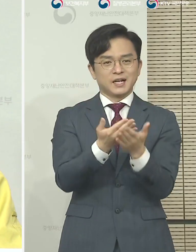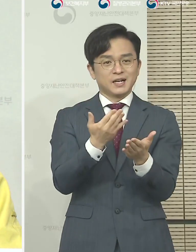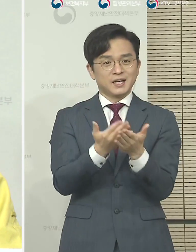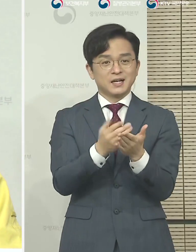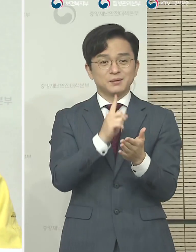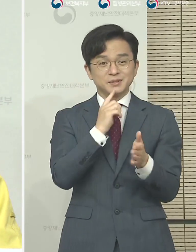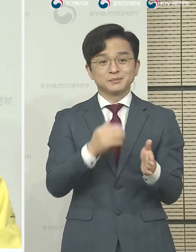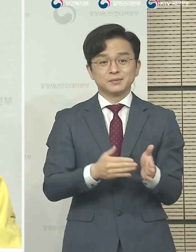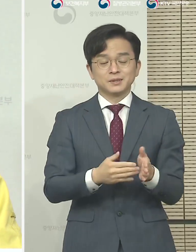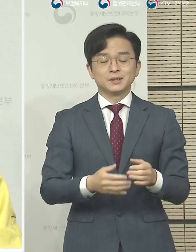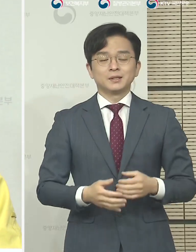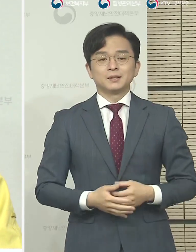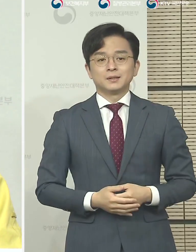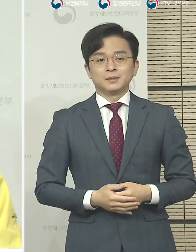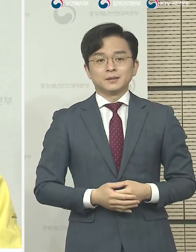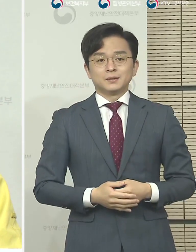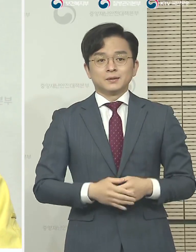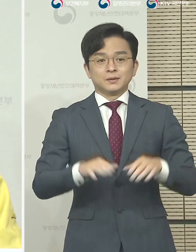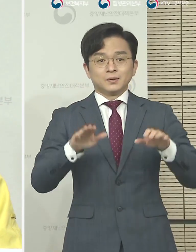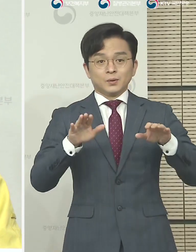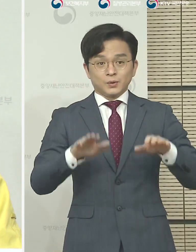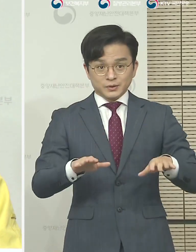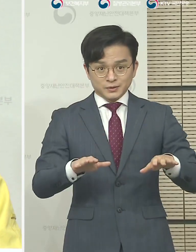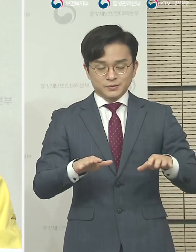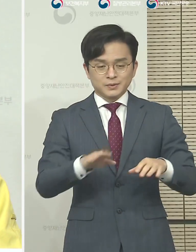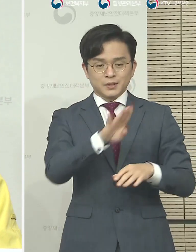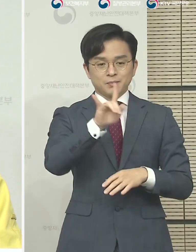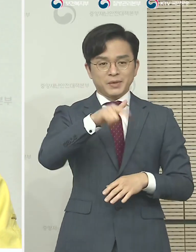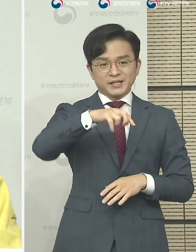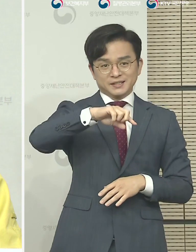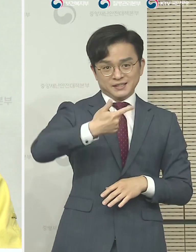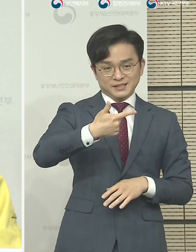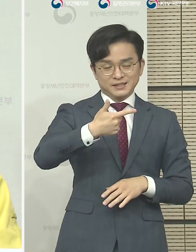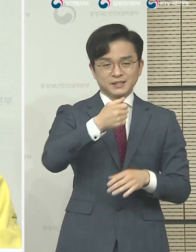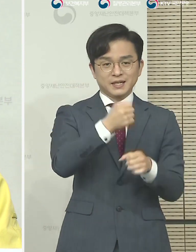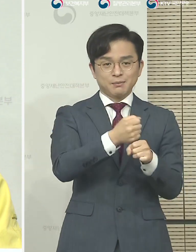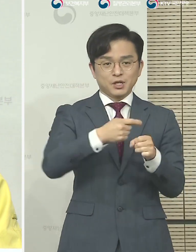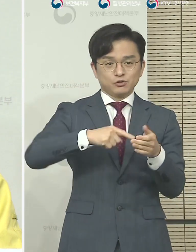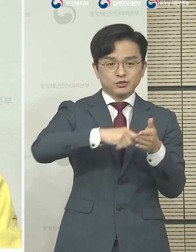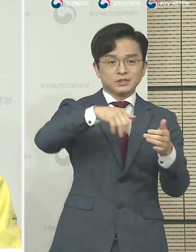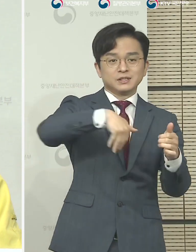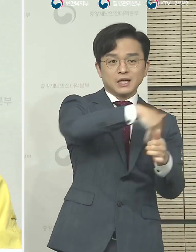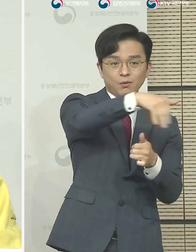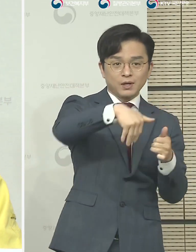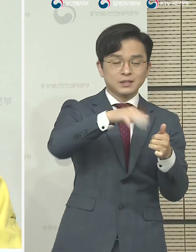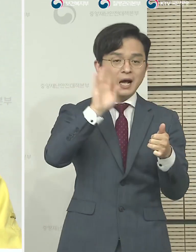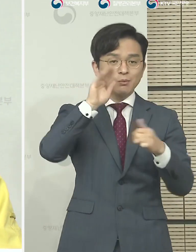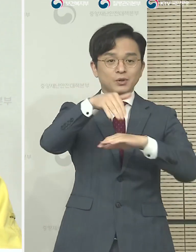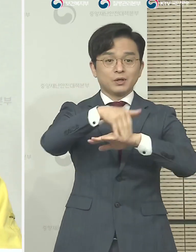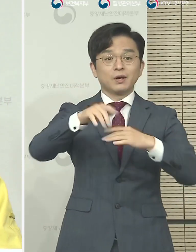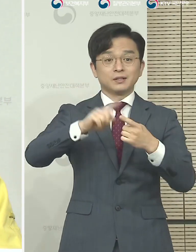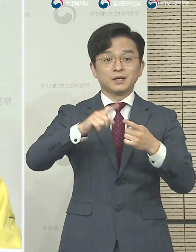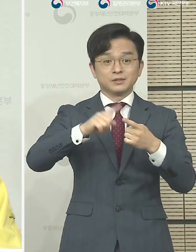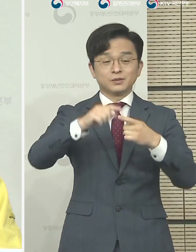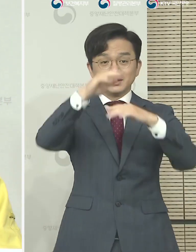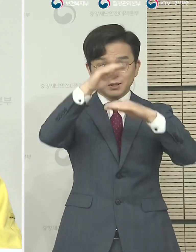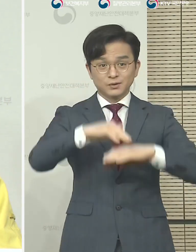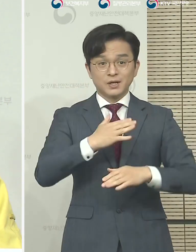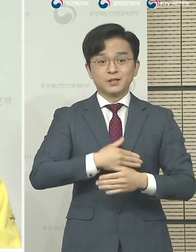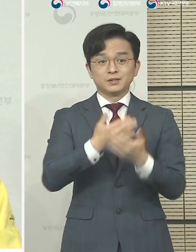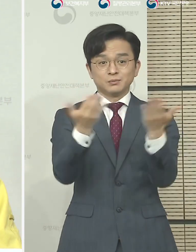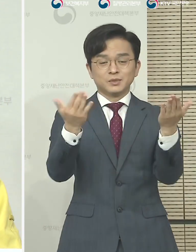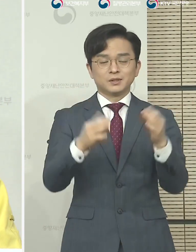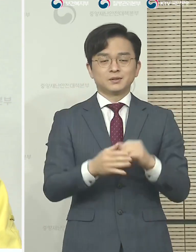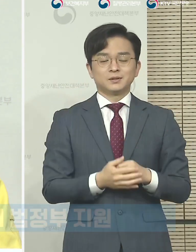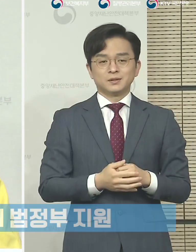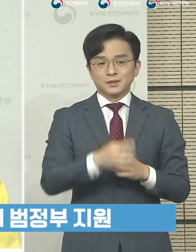중대본 회의에서는 코로나19 치료제, 백신 개발 추진 사항 및 향후 계획에 대하여 논의하였습니다. 정부는